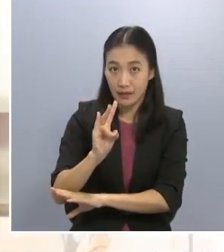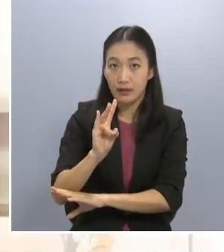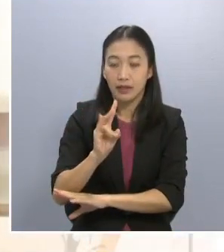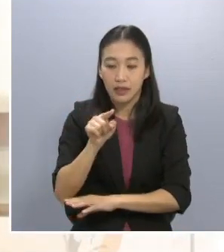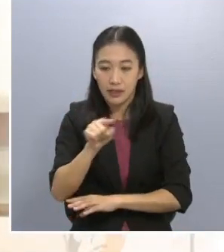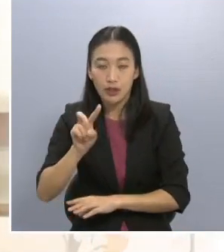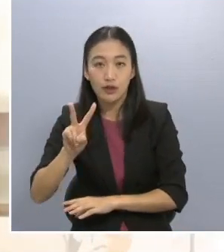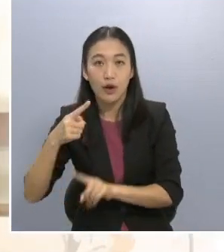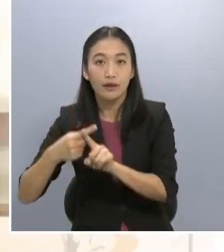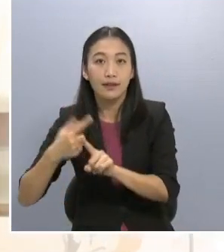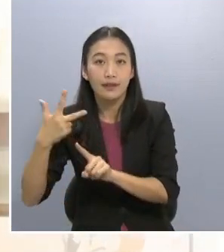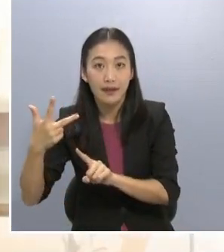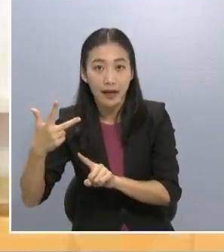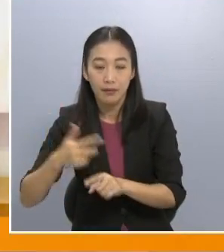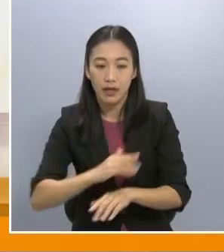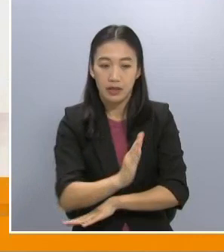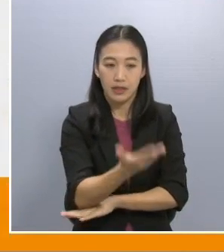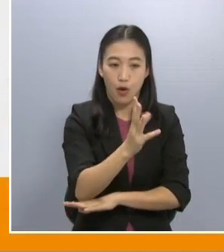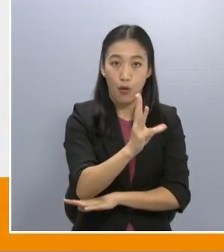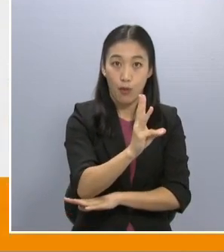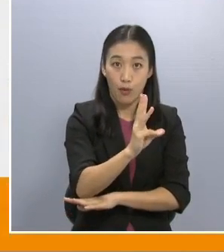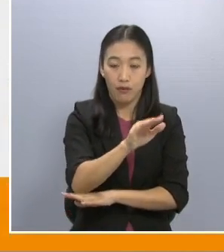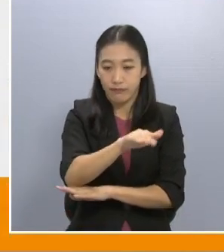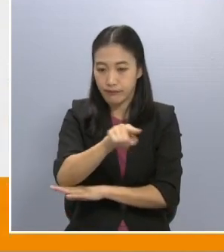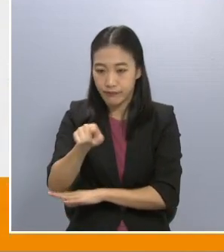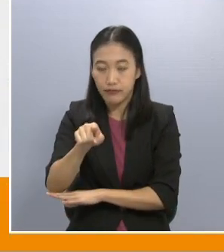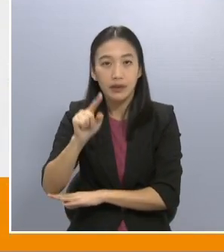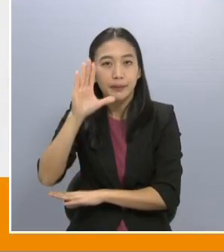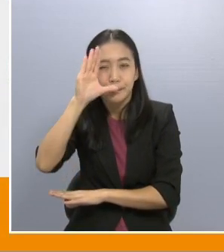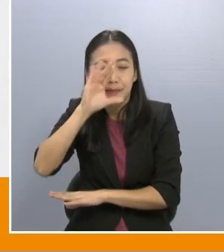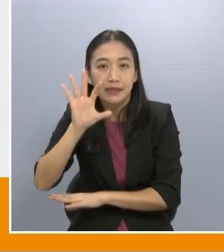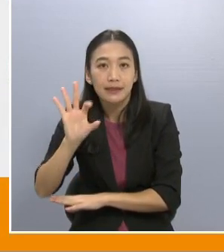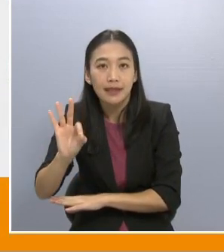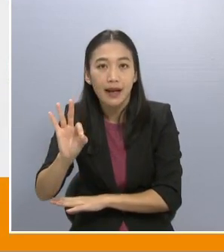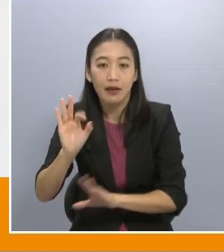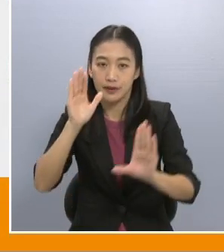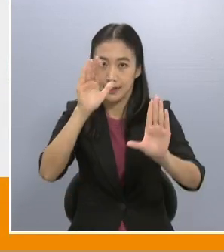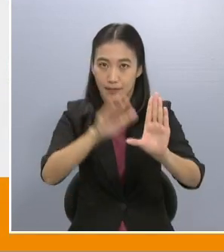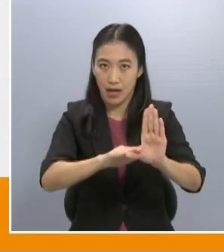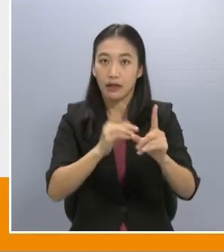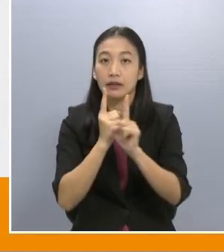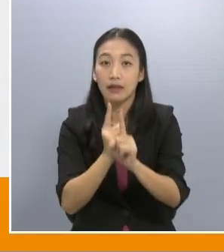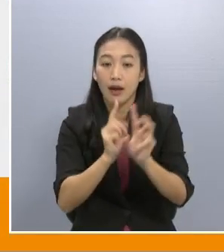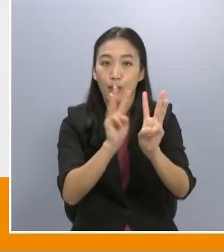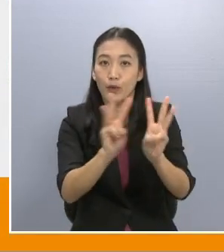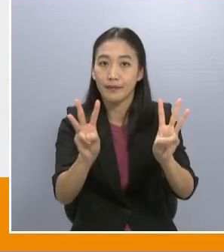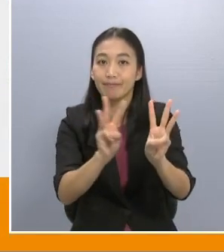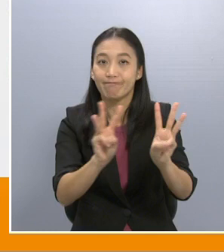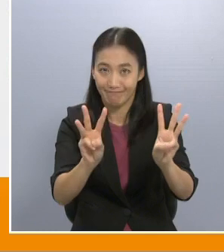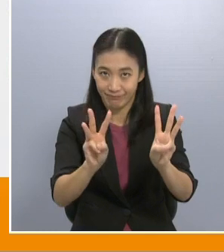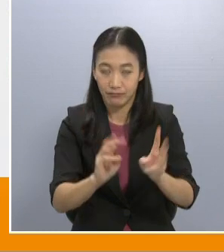ถึง 21:00นค่ะผ่านทางเว็บไซต์นะคะคือท่านที่ไม่เคยร่วม 1-4มาก่อนเป็นคนใหม่เนี่ย